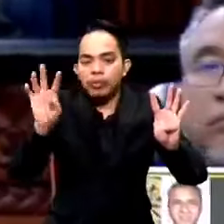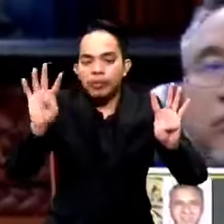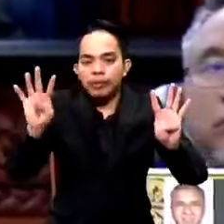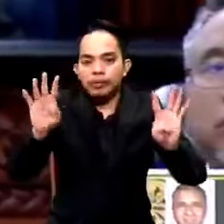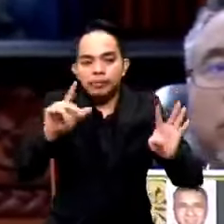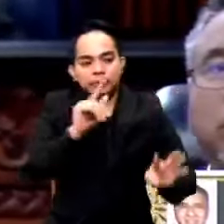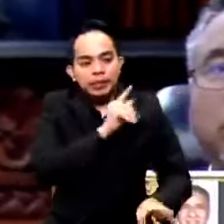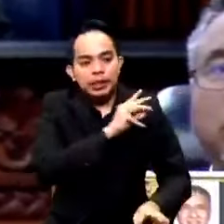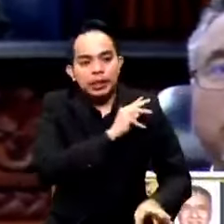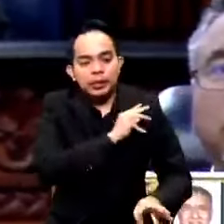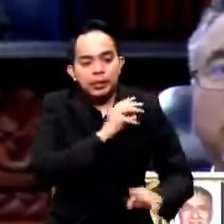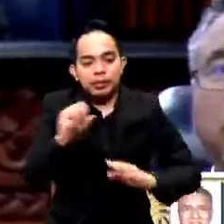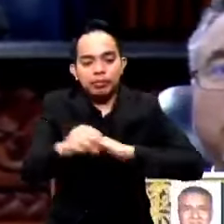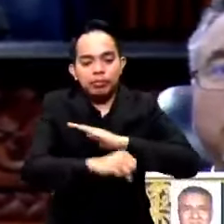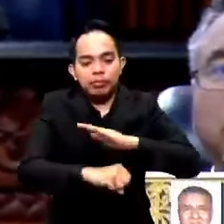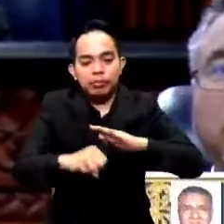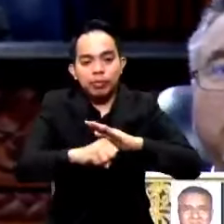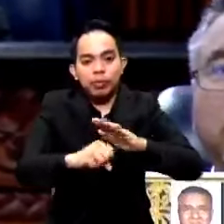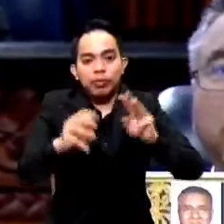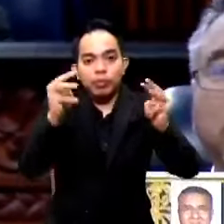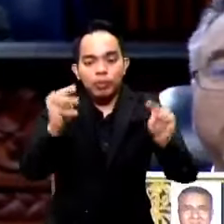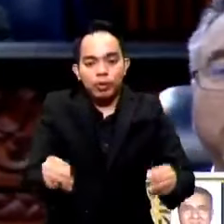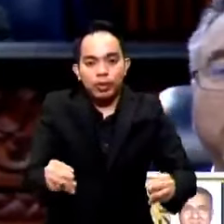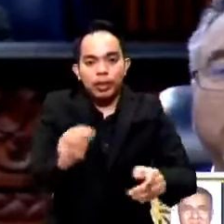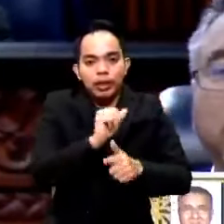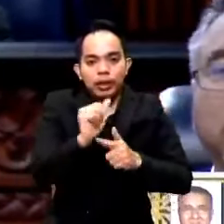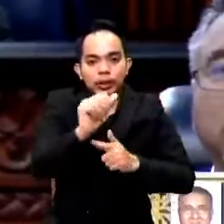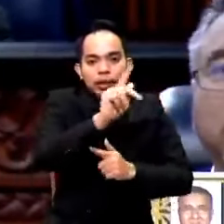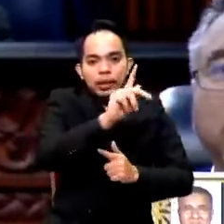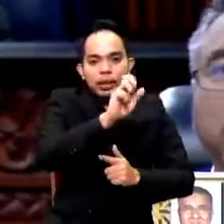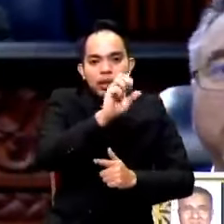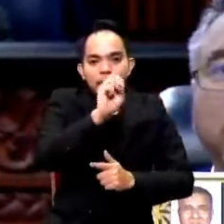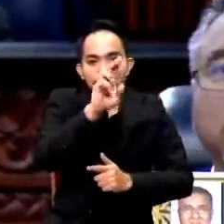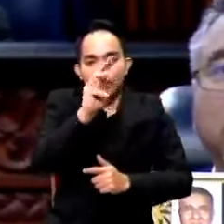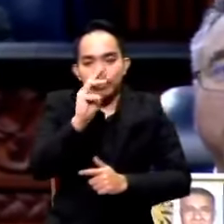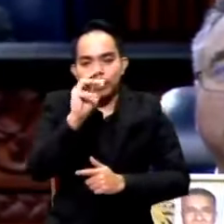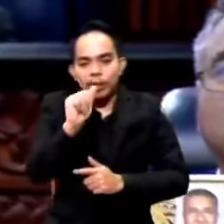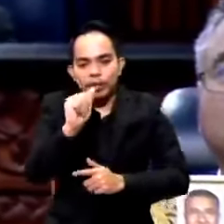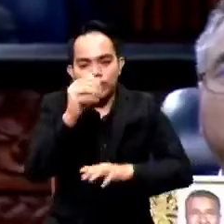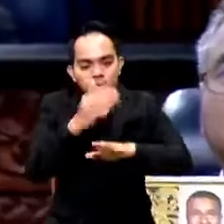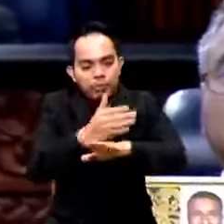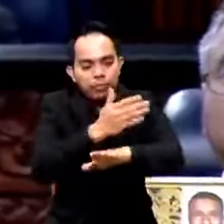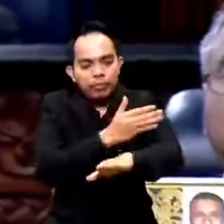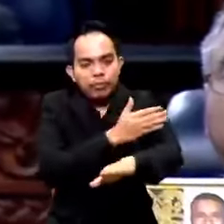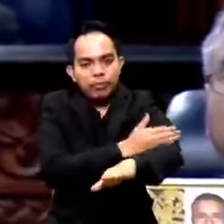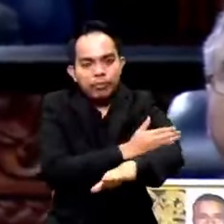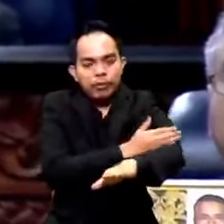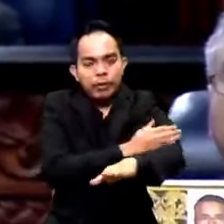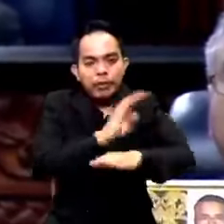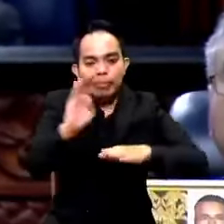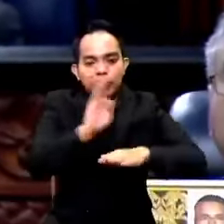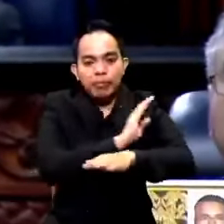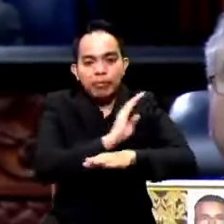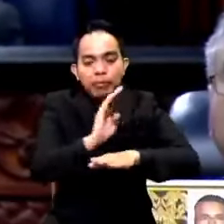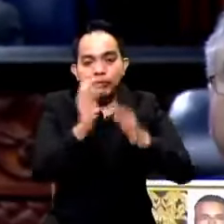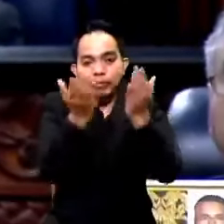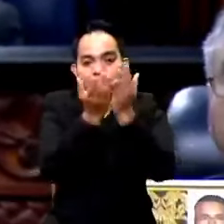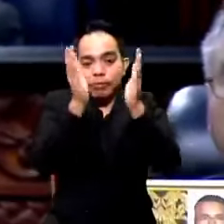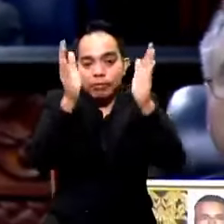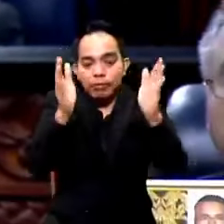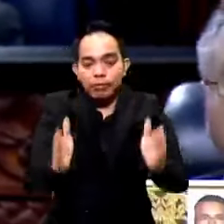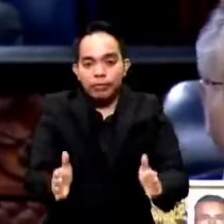Kementerian sumber manusia atau Kusuma terus mengorak langkah dalam usaha meningkatkan kebolehparan graduan dan